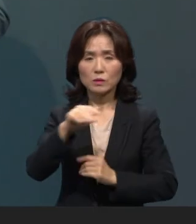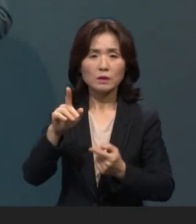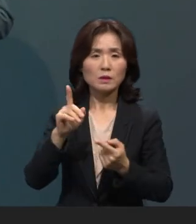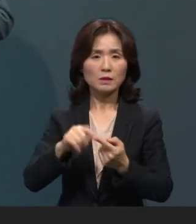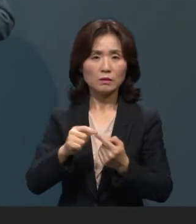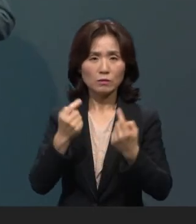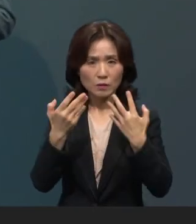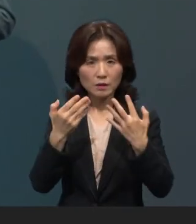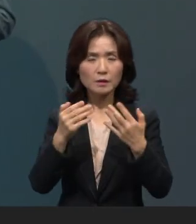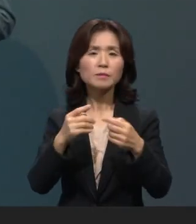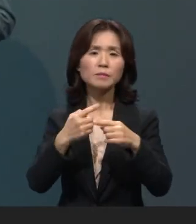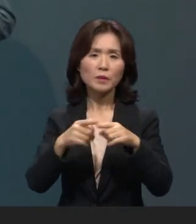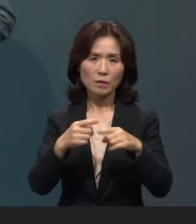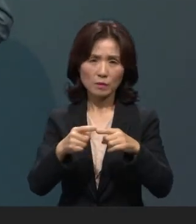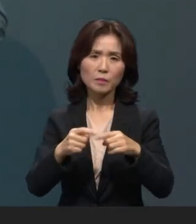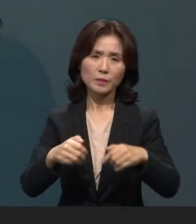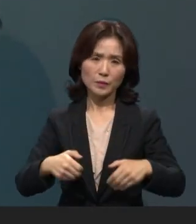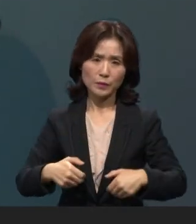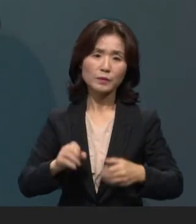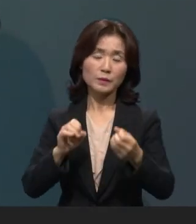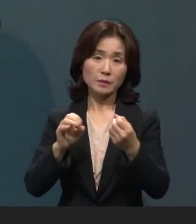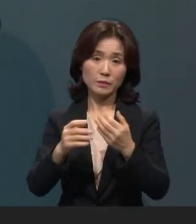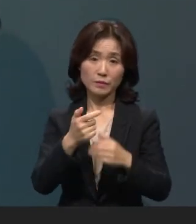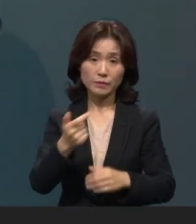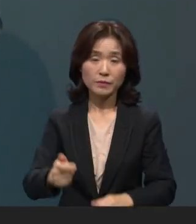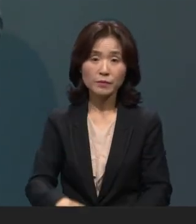진단에 있다고 답한 비율이 많았습니다